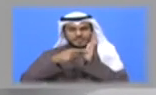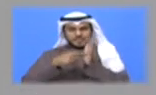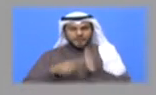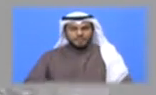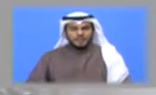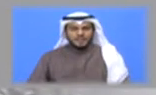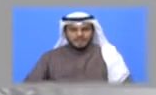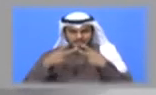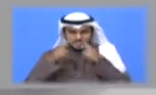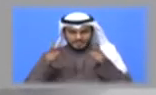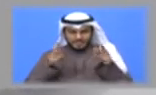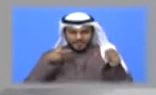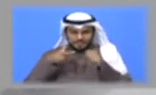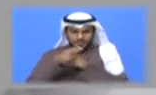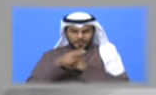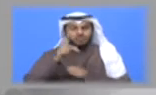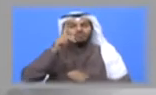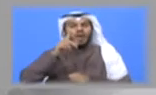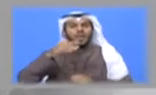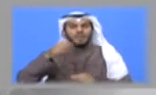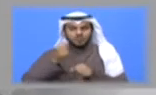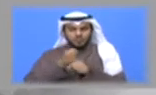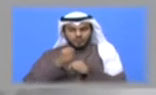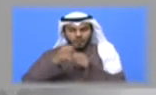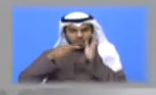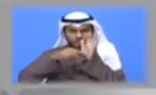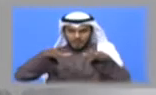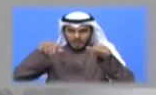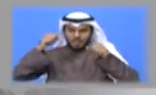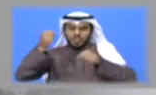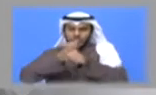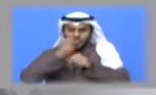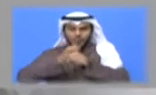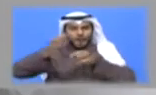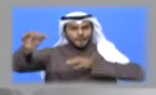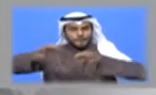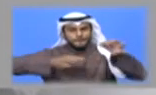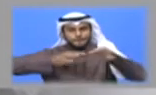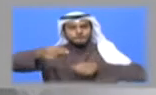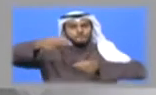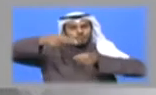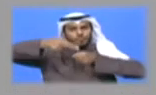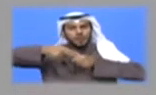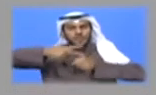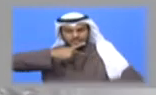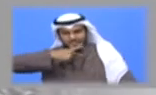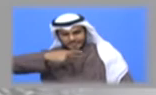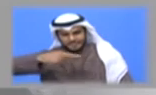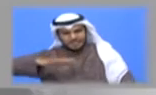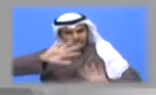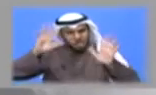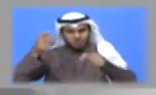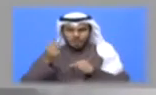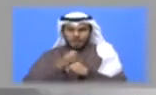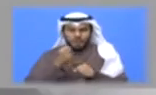الإبداعات الشبابية لمهندسين المستقبل في مجالات عديدة، مجالات صناعية ومجالات